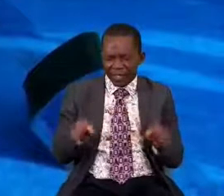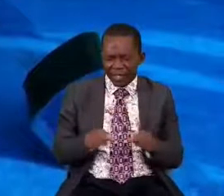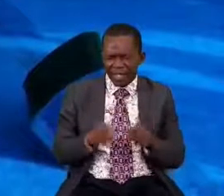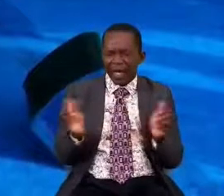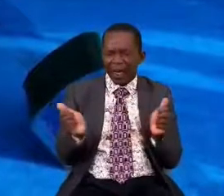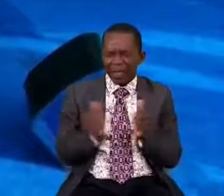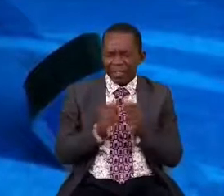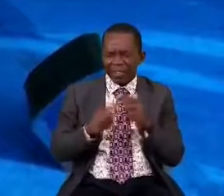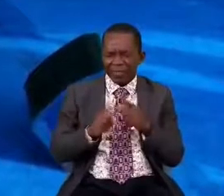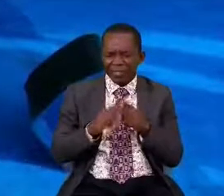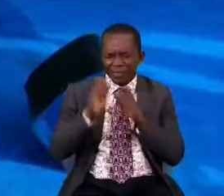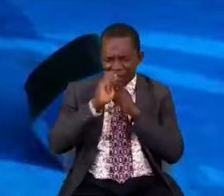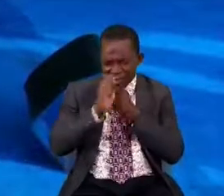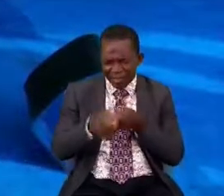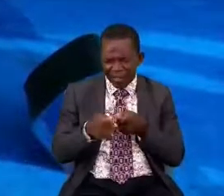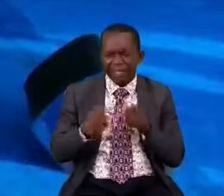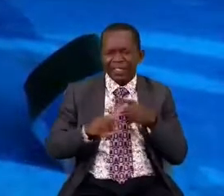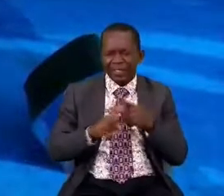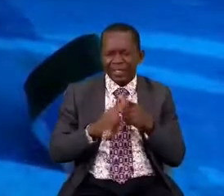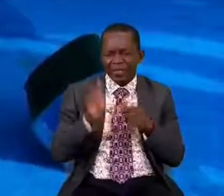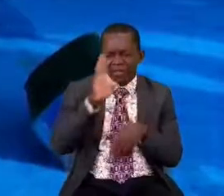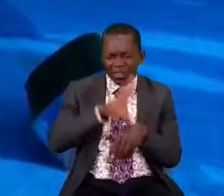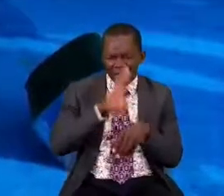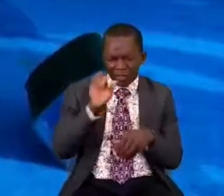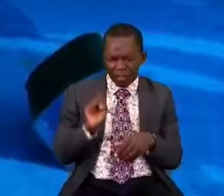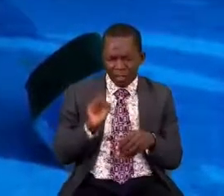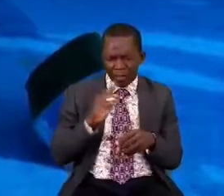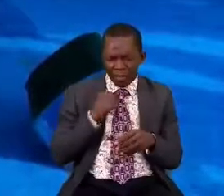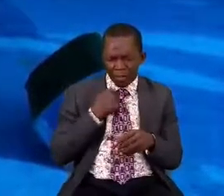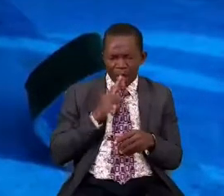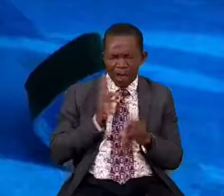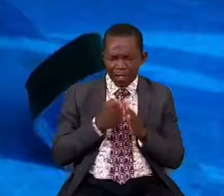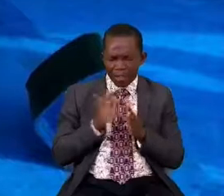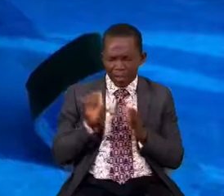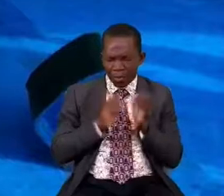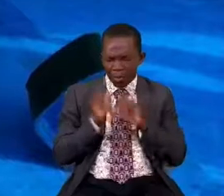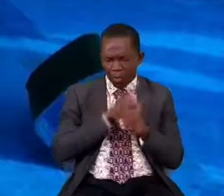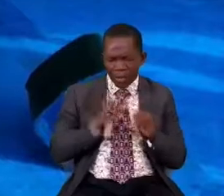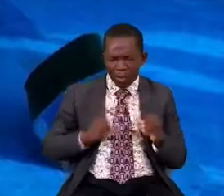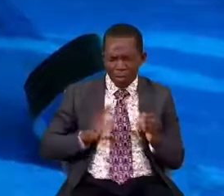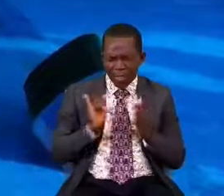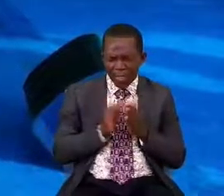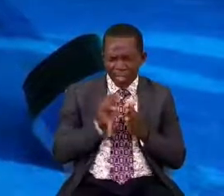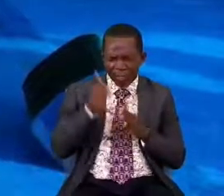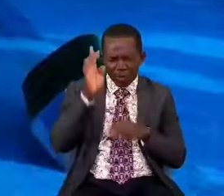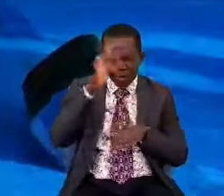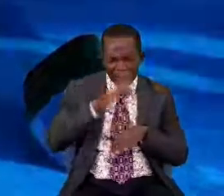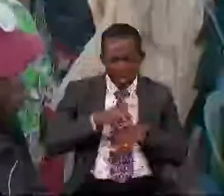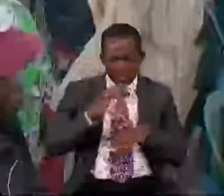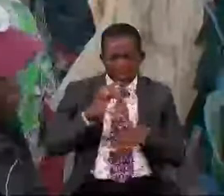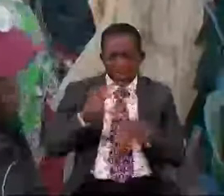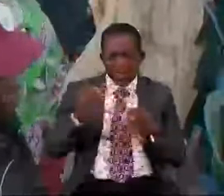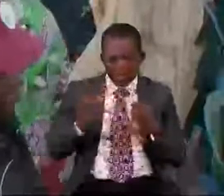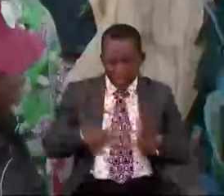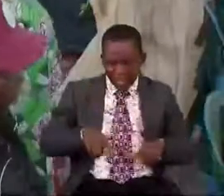demandons, Seigneur, que tu impactes les vies, les passions, la vision à chacun